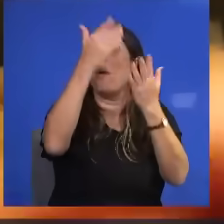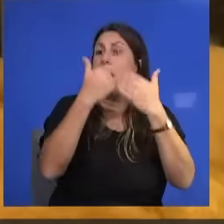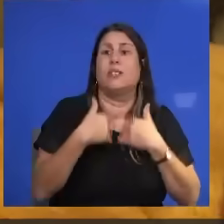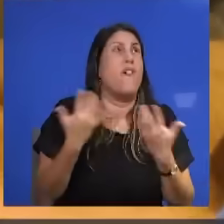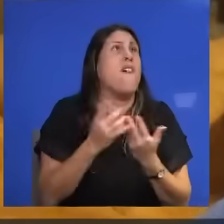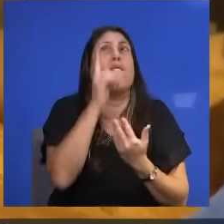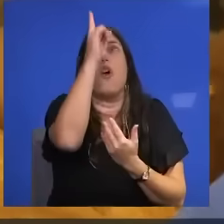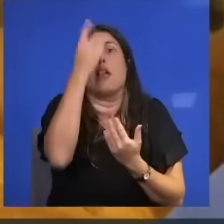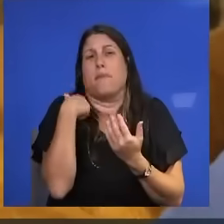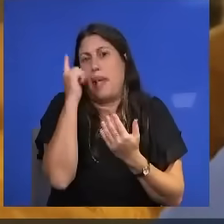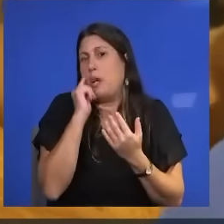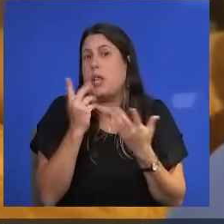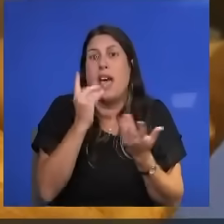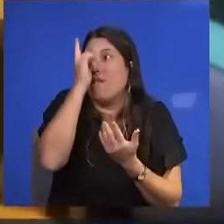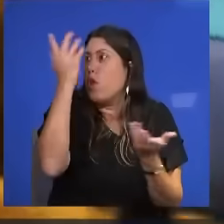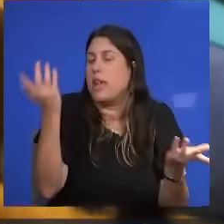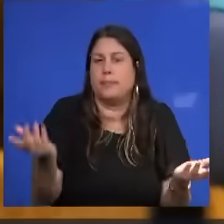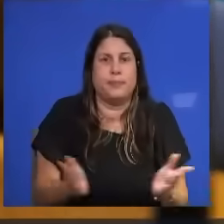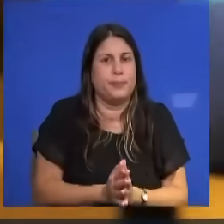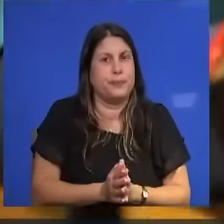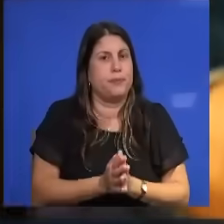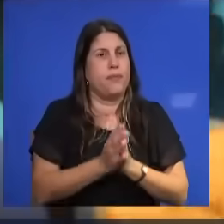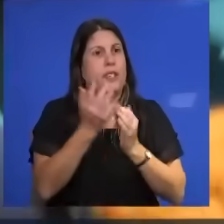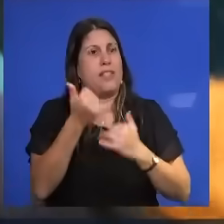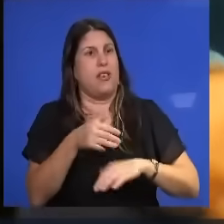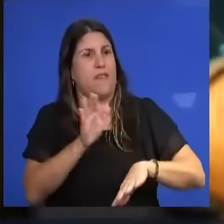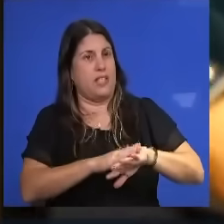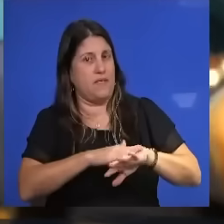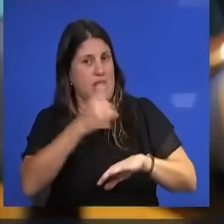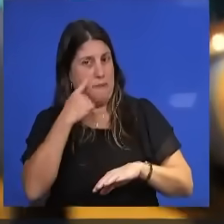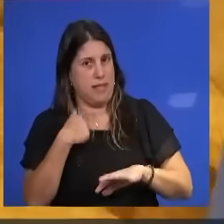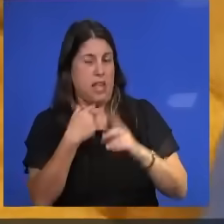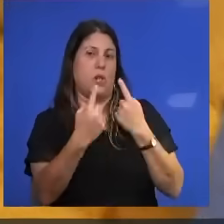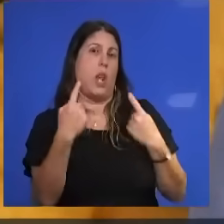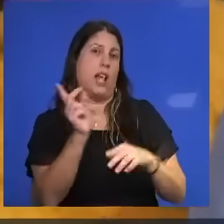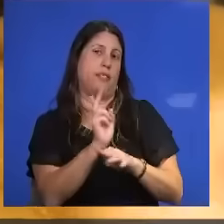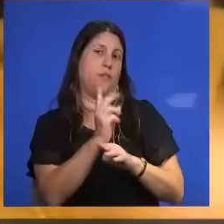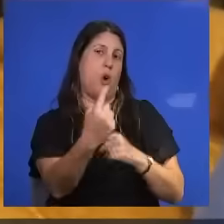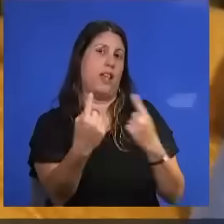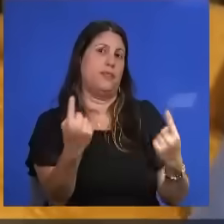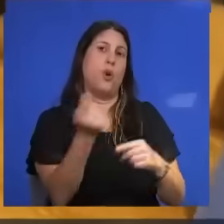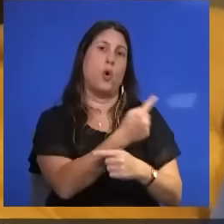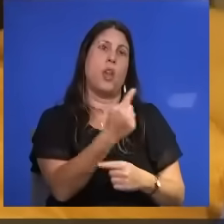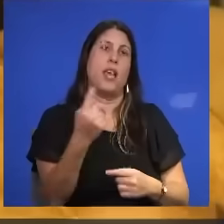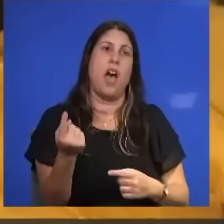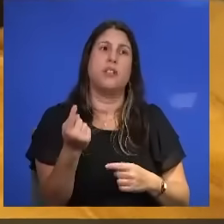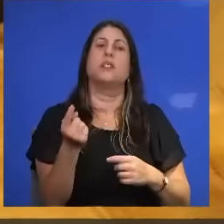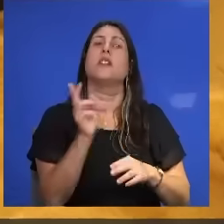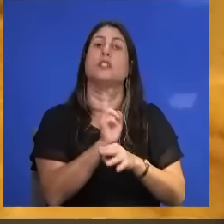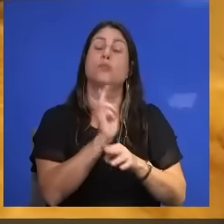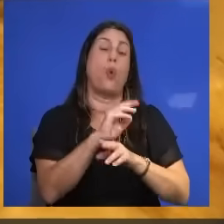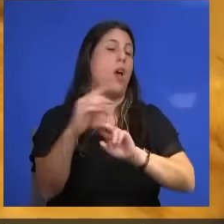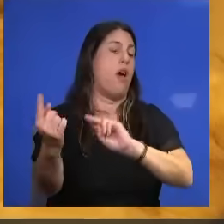כרגע התפקיד בעיניי המרכזי זה קודם כל שכל אחד מכם ישמור על עצמו. ולשמור אחד על השנייה, אחת על